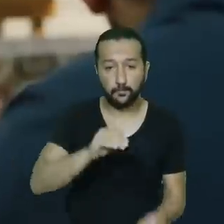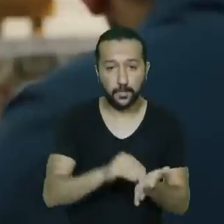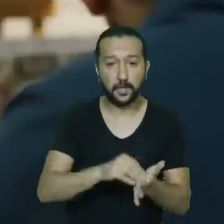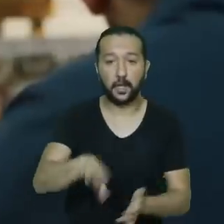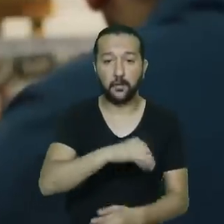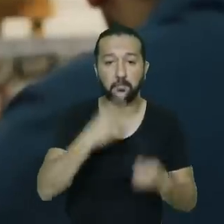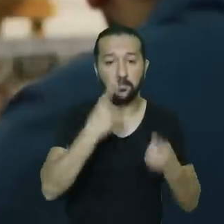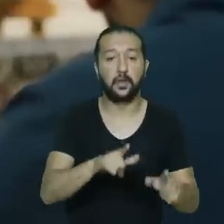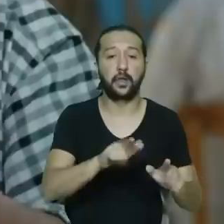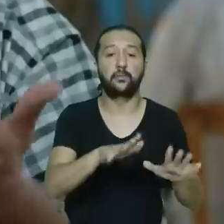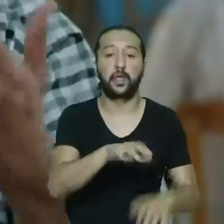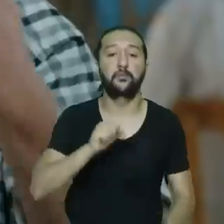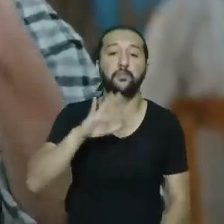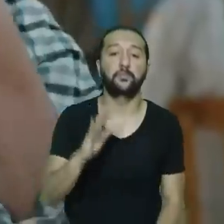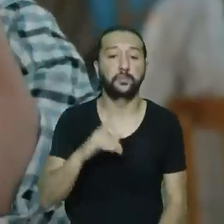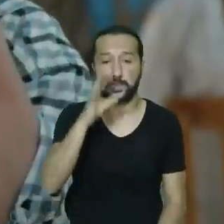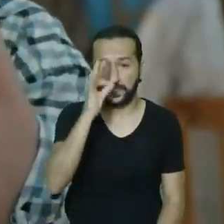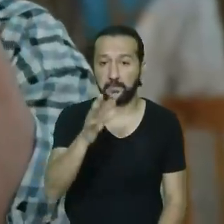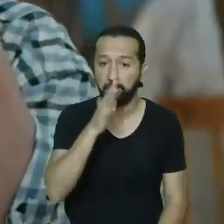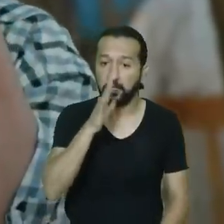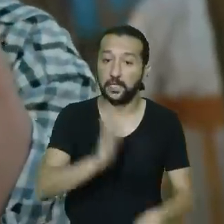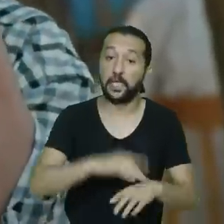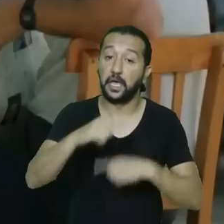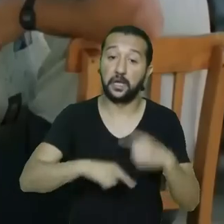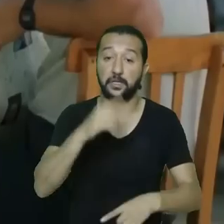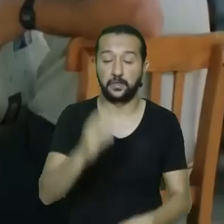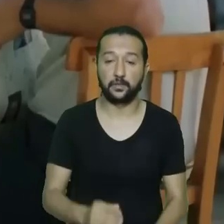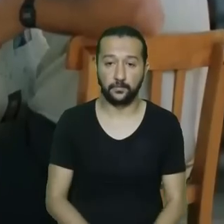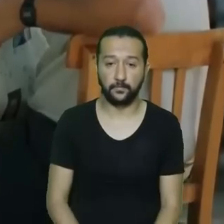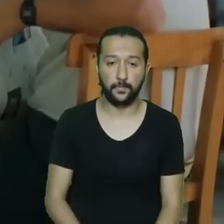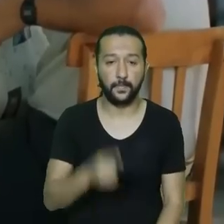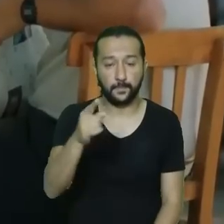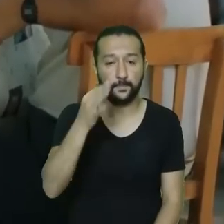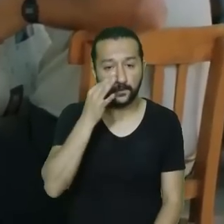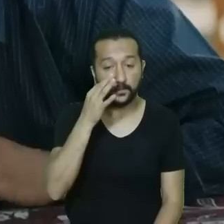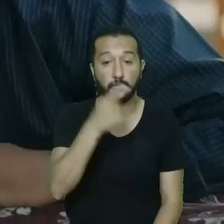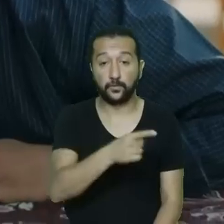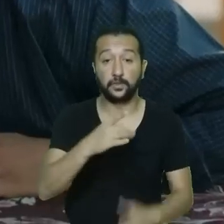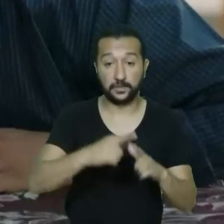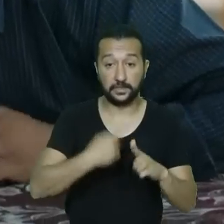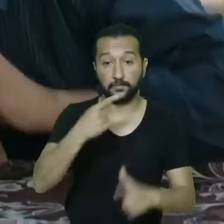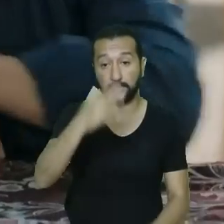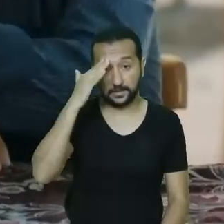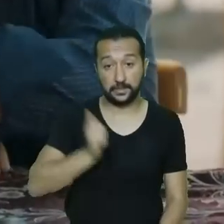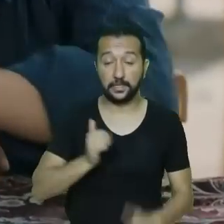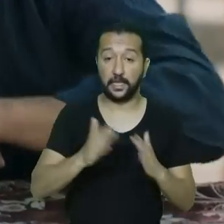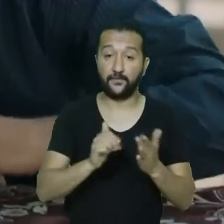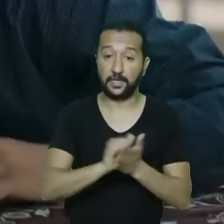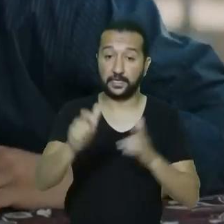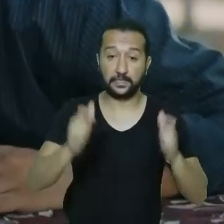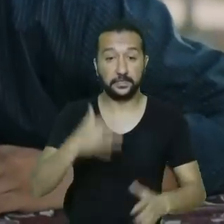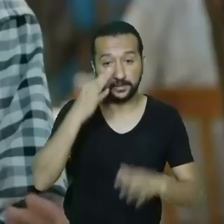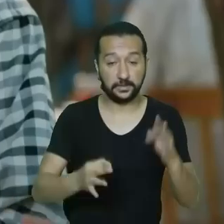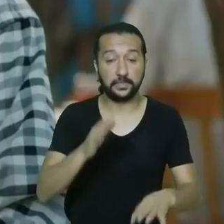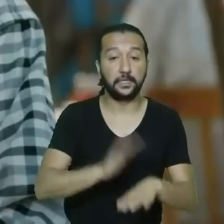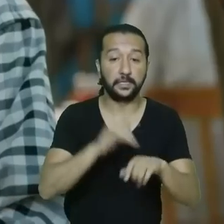Marklar'ın yüzüne bile bakmamışlar. Kim bilir ne aradılar. Jandarmalar dün gece bağma gizli bileni almışlar. Evin her yanı didik